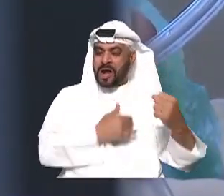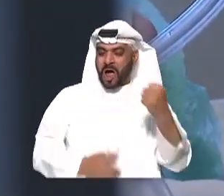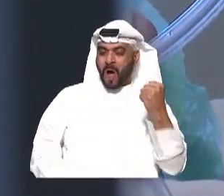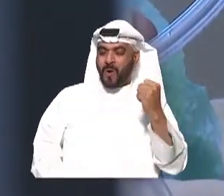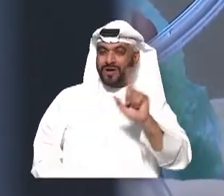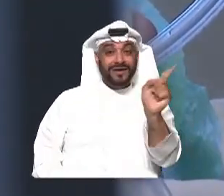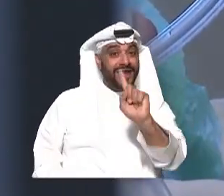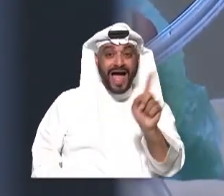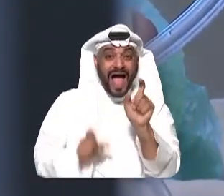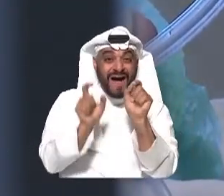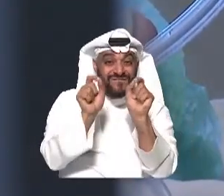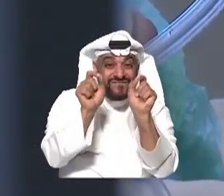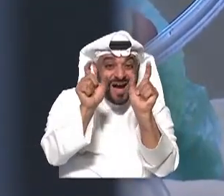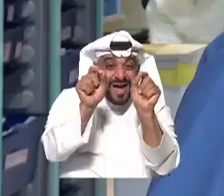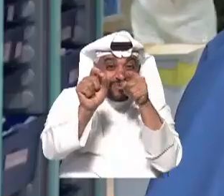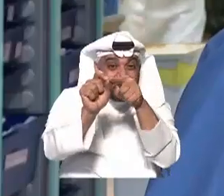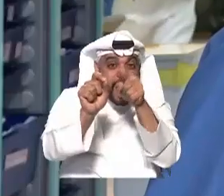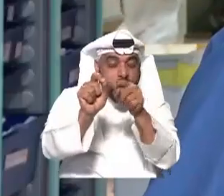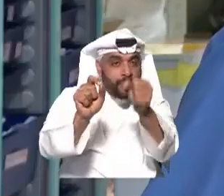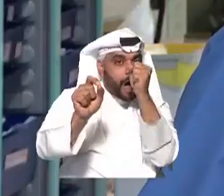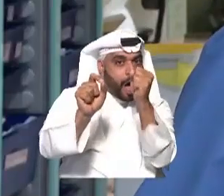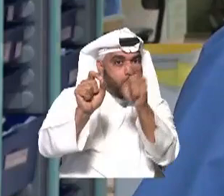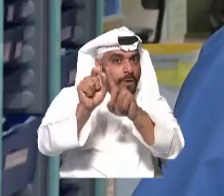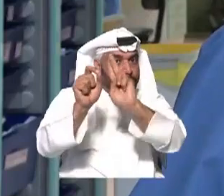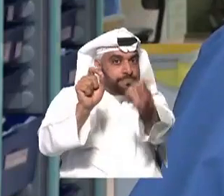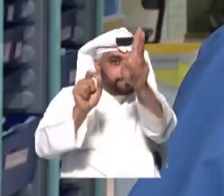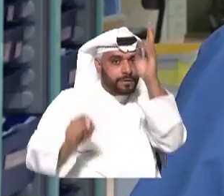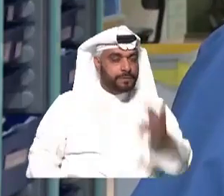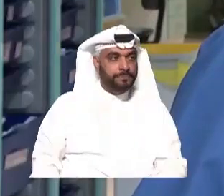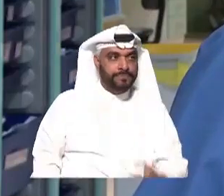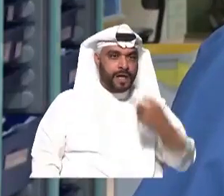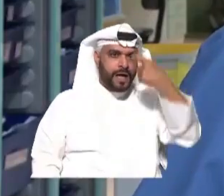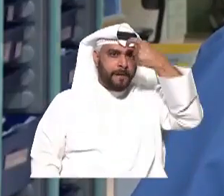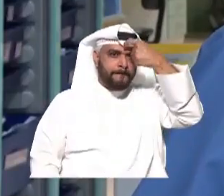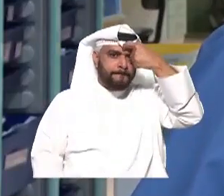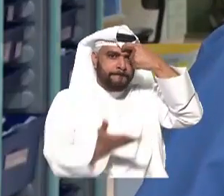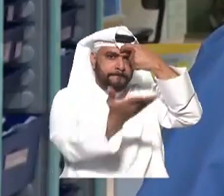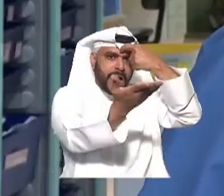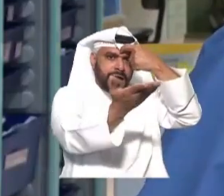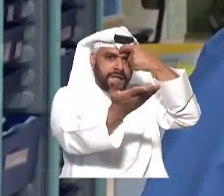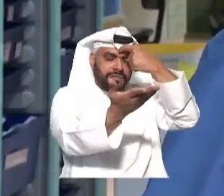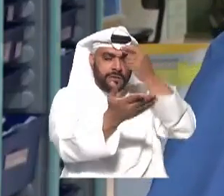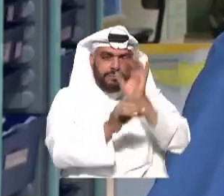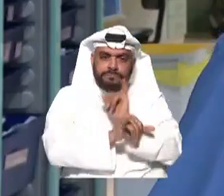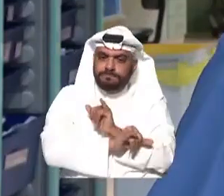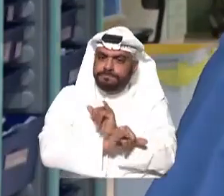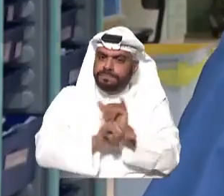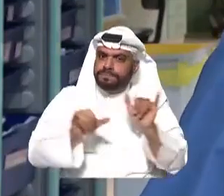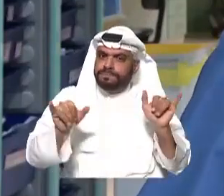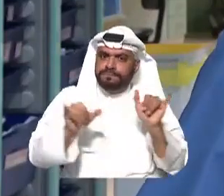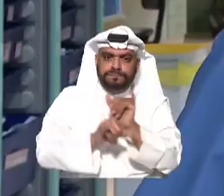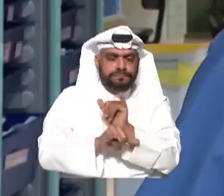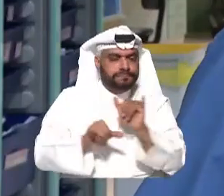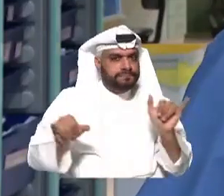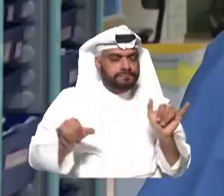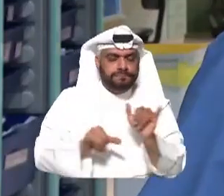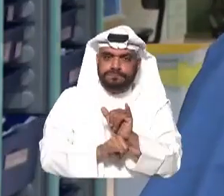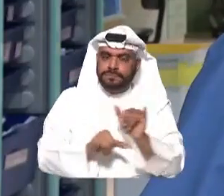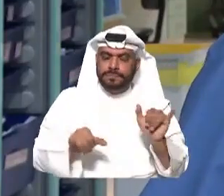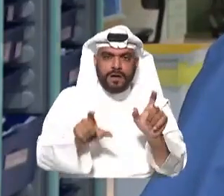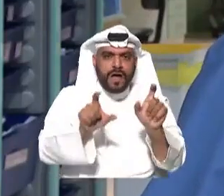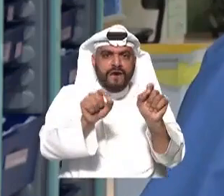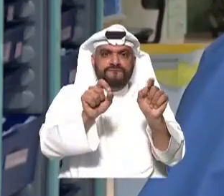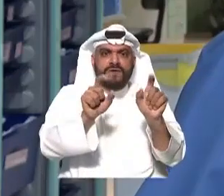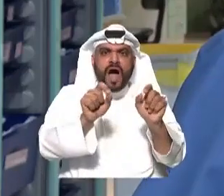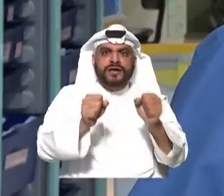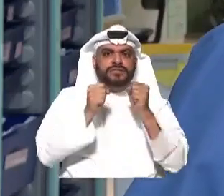مرارة المرض. المريض ما عم يتحرك، وإذا تحرك مع الأسف عم يتحرك بالاتجاه اللي ما بدنا إياه. الفيروس صار كتير